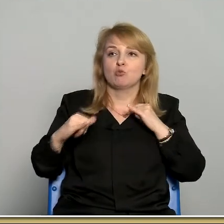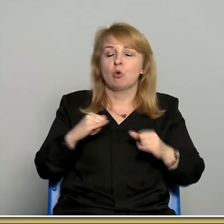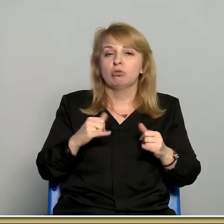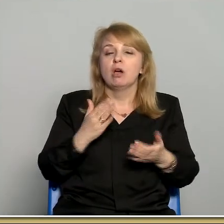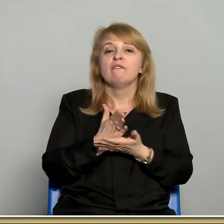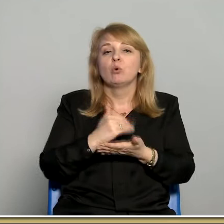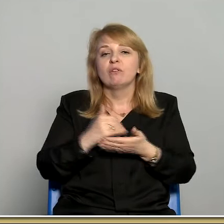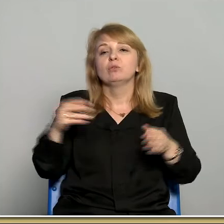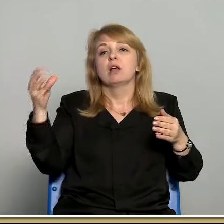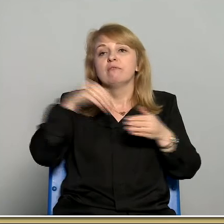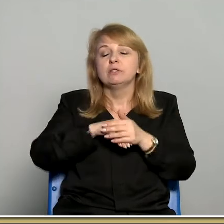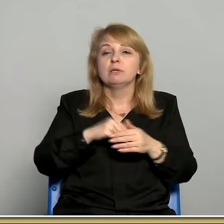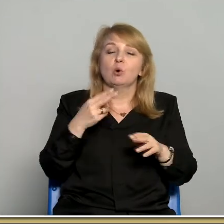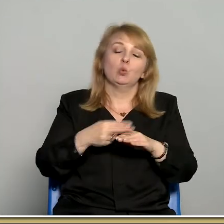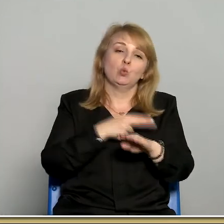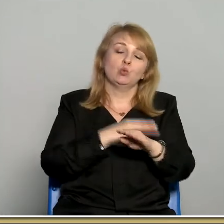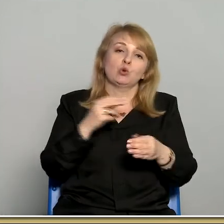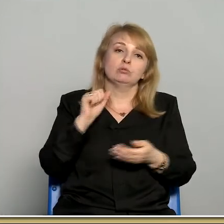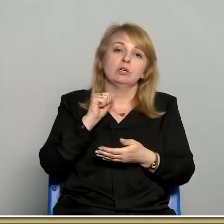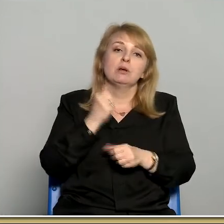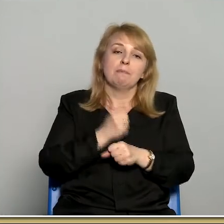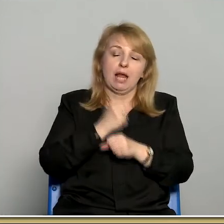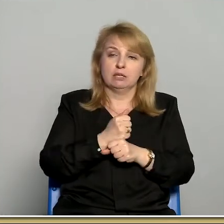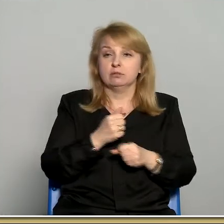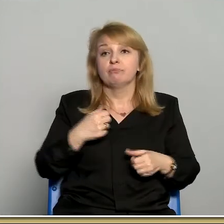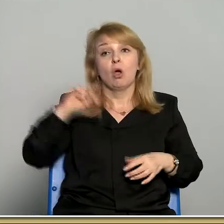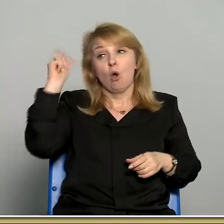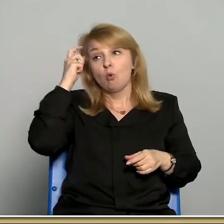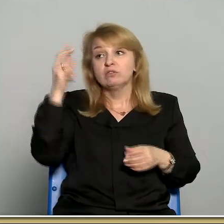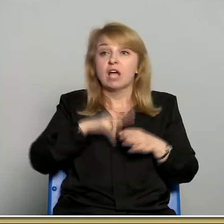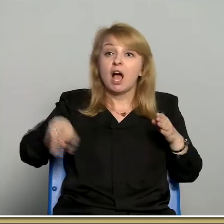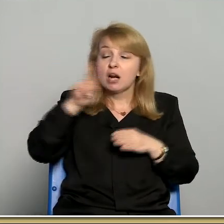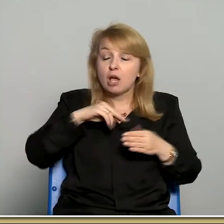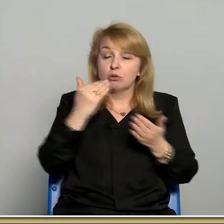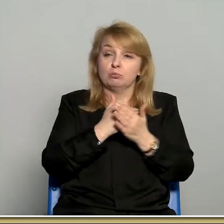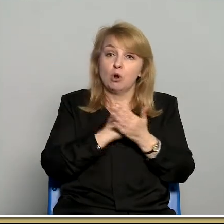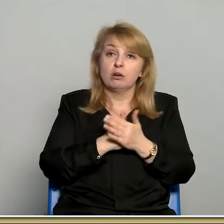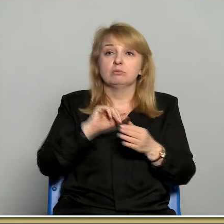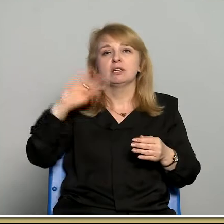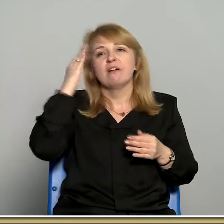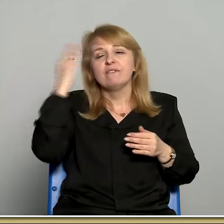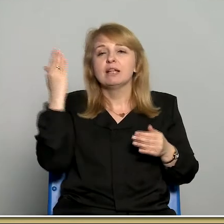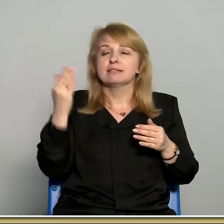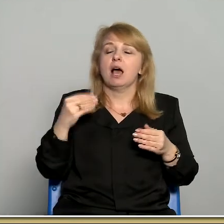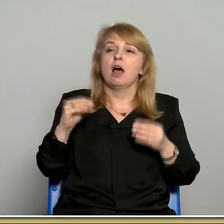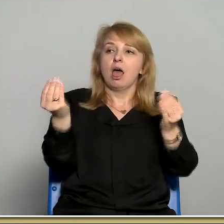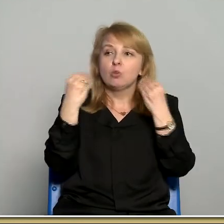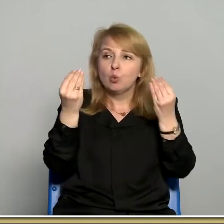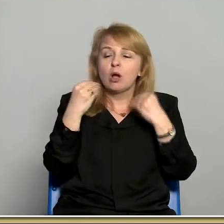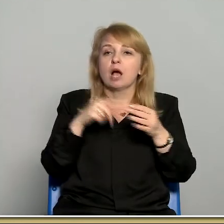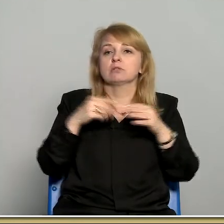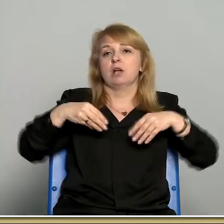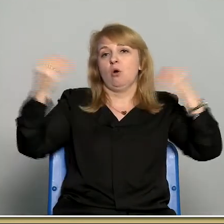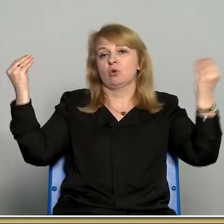Wojewódzkiego Urzędu Pracy w Warszawie, a zatem przede wszystkim Regionalny Program Operacyjny Wiedza, Edukacja, Rozwój i Fundusz